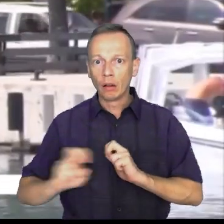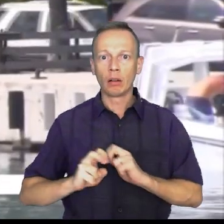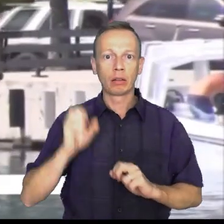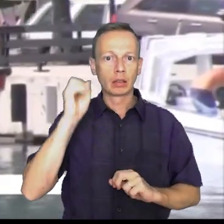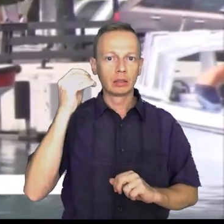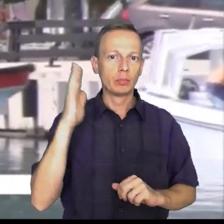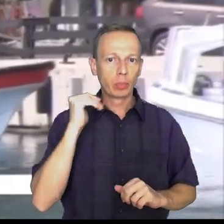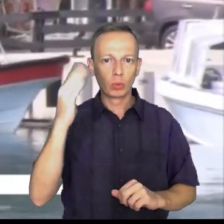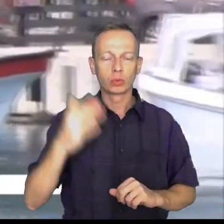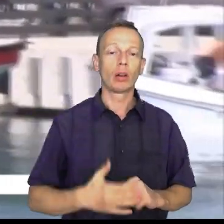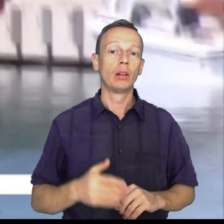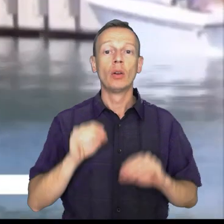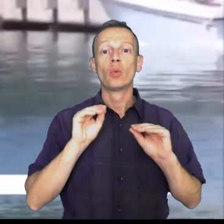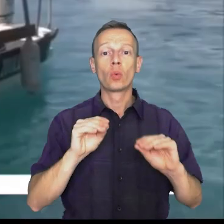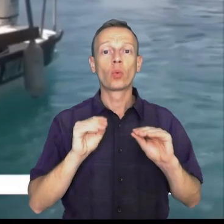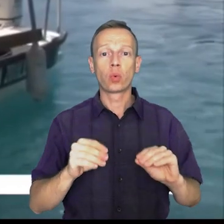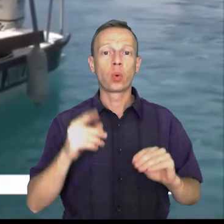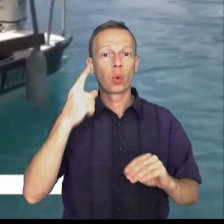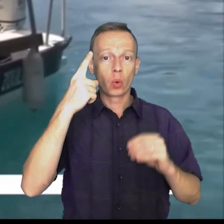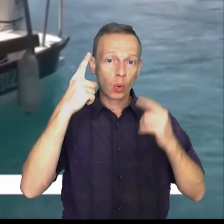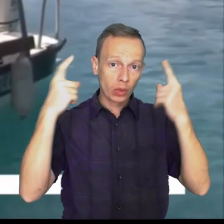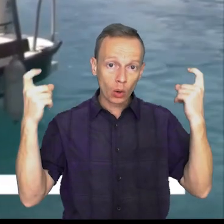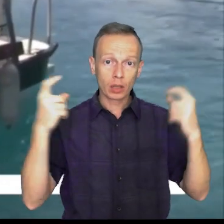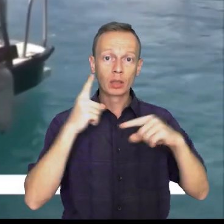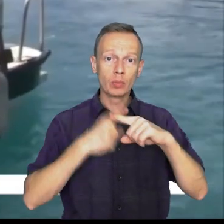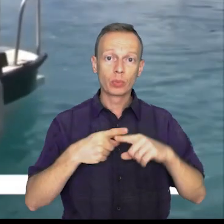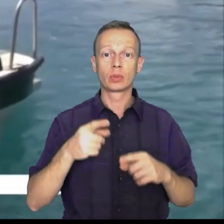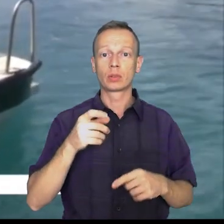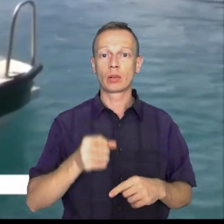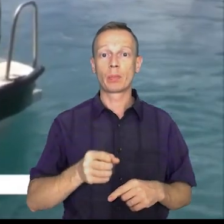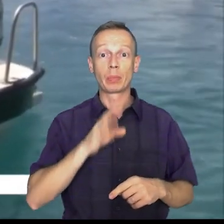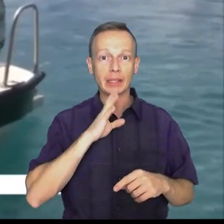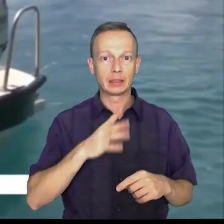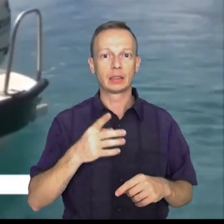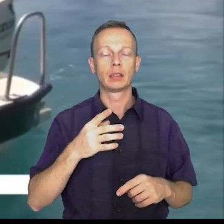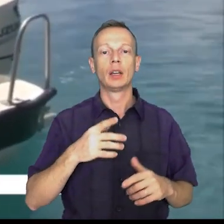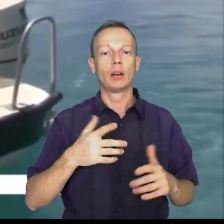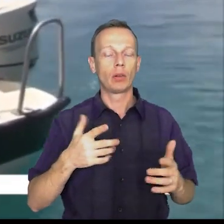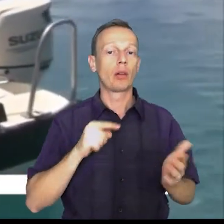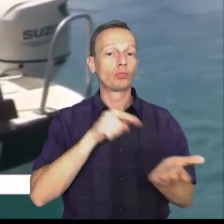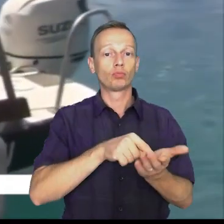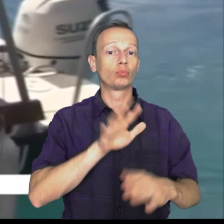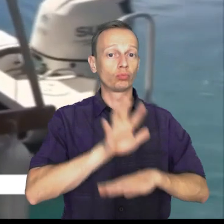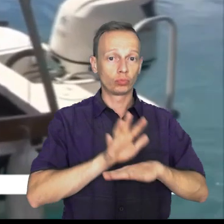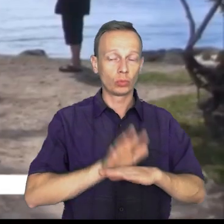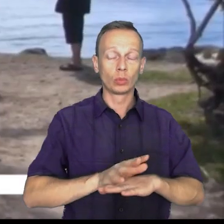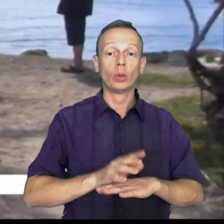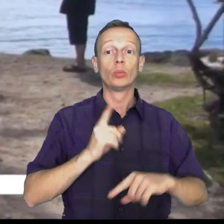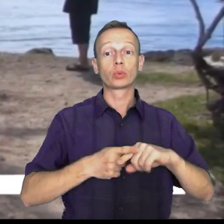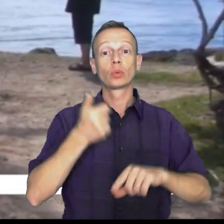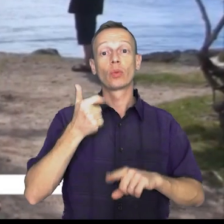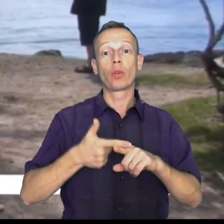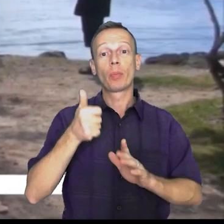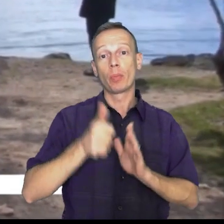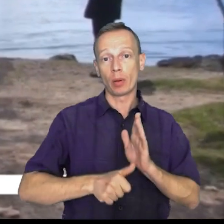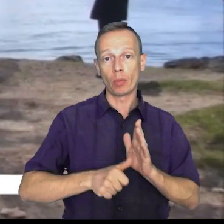théoriques et pratiques qui sont donnés par 2 personnes de Uturoa, une fois par mois, des examinateurs de la DPAM, de la